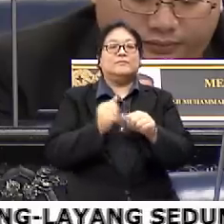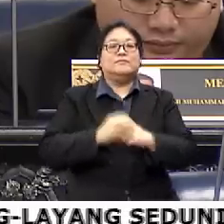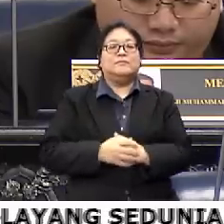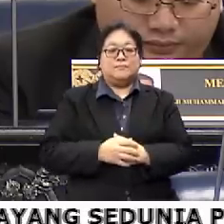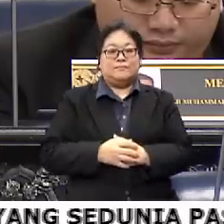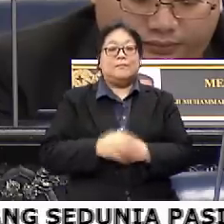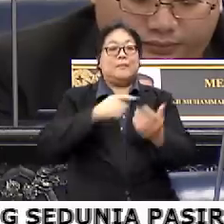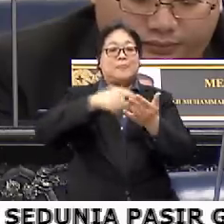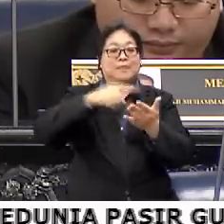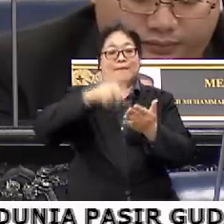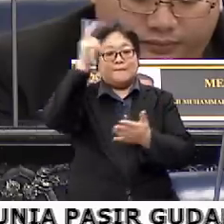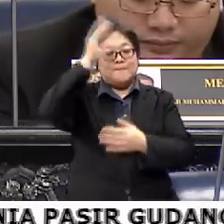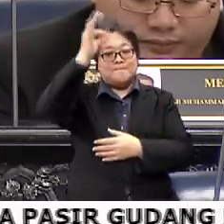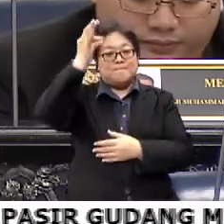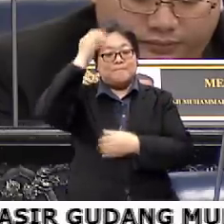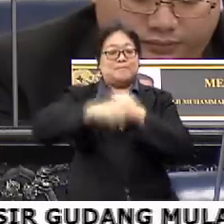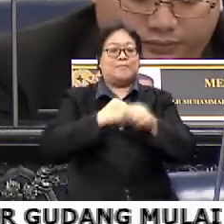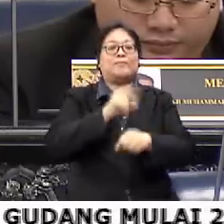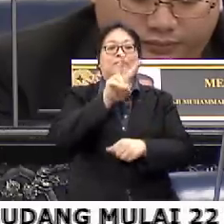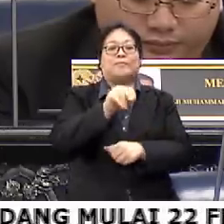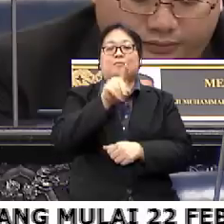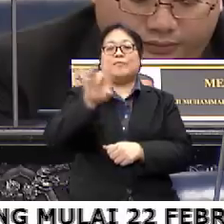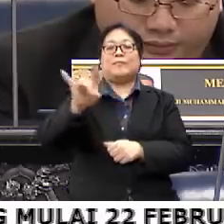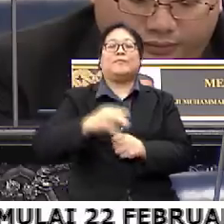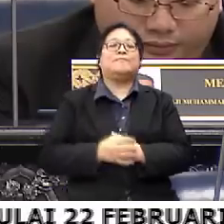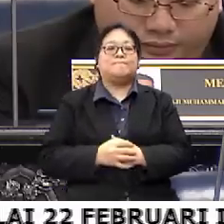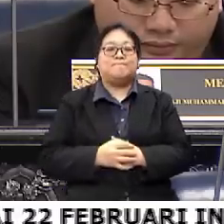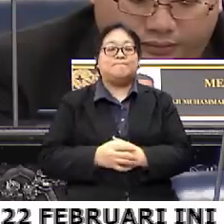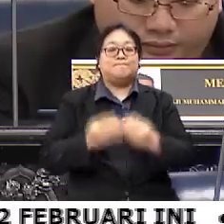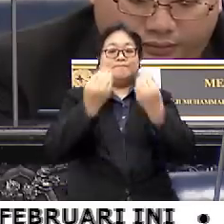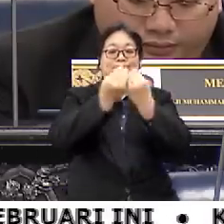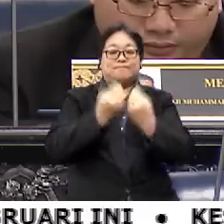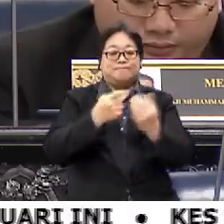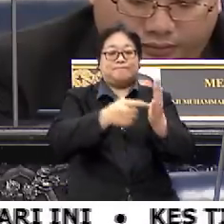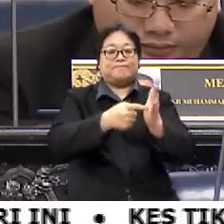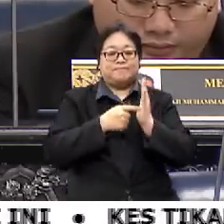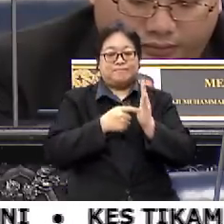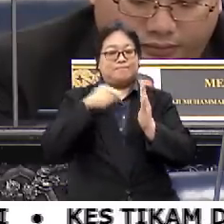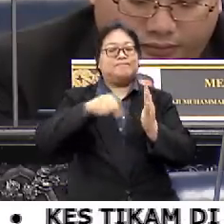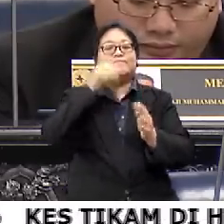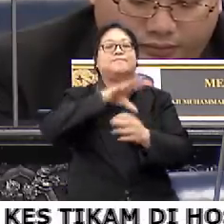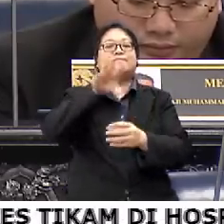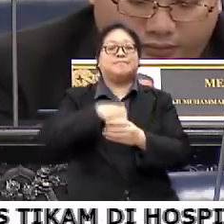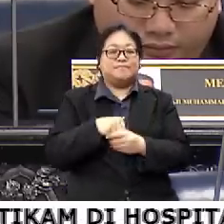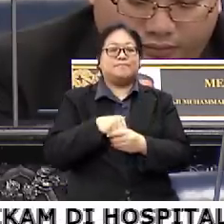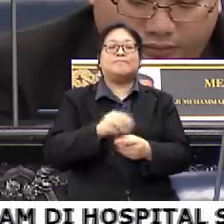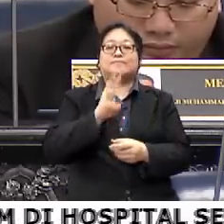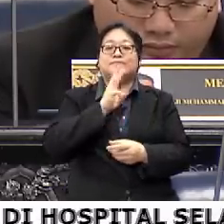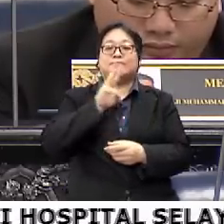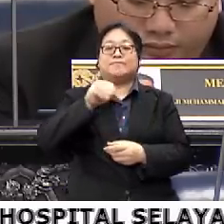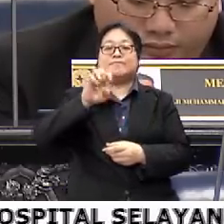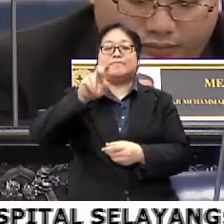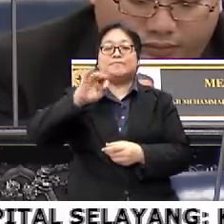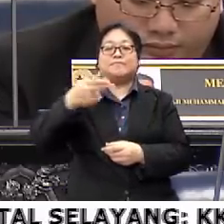telah dibayar oleh kerajaan persekutuan pada tahun 2018 yang lalu. Jumlah tuntutan ini tidak termasuk bayaran air mentah